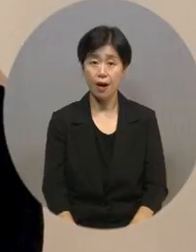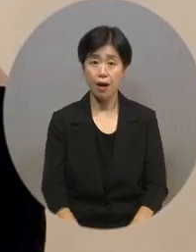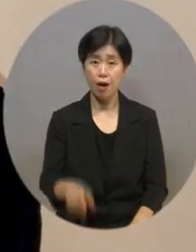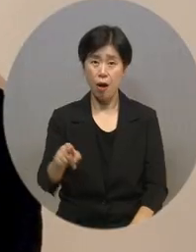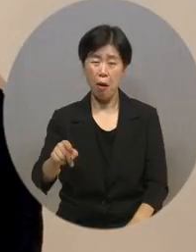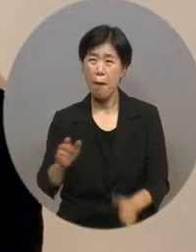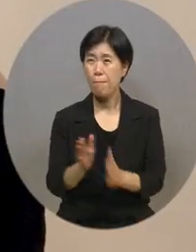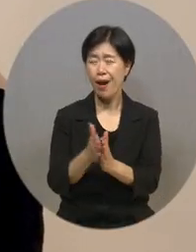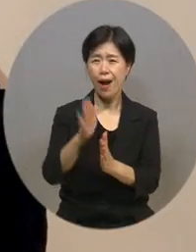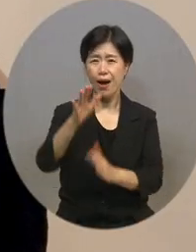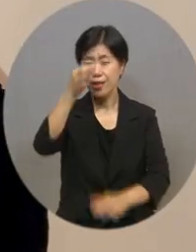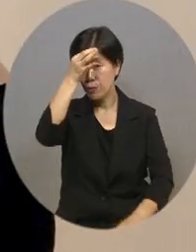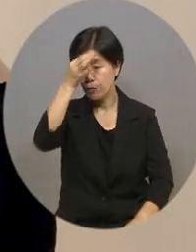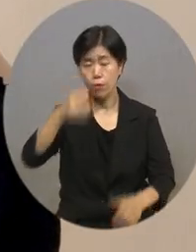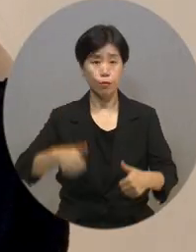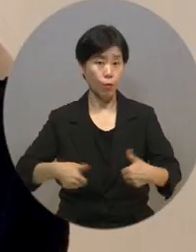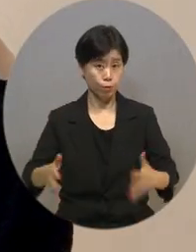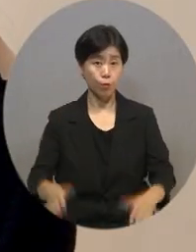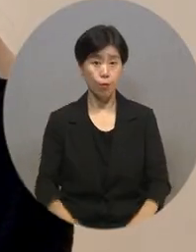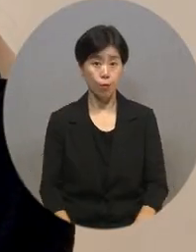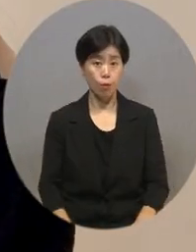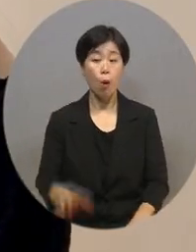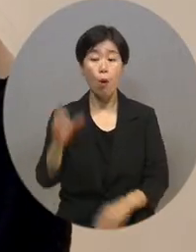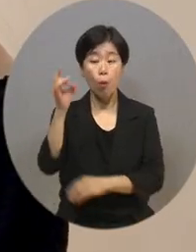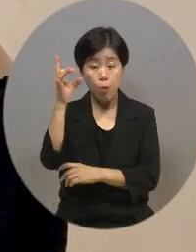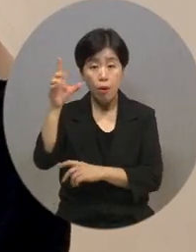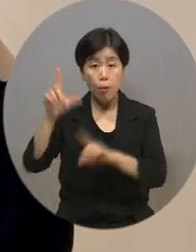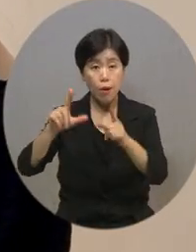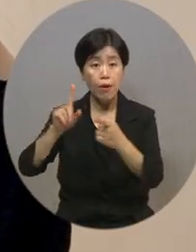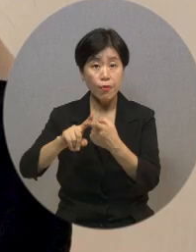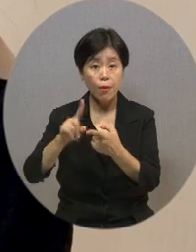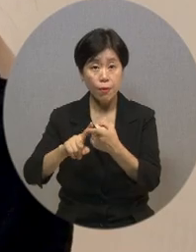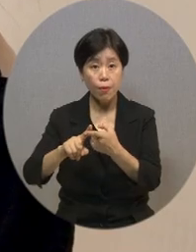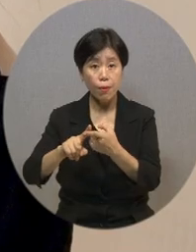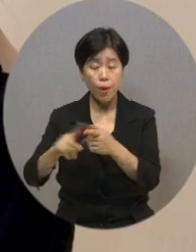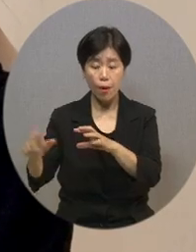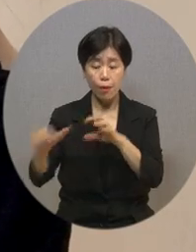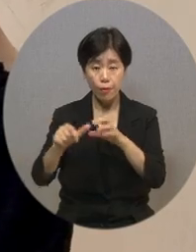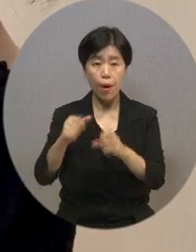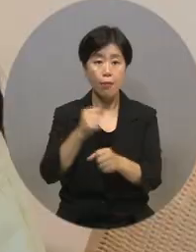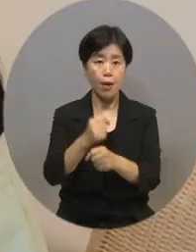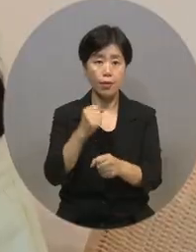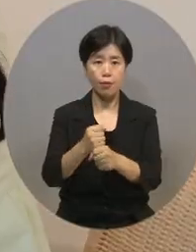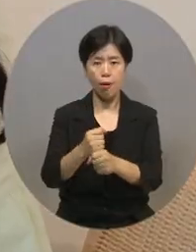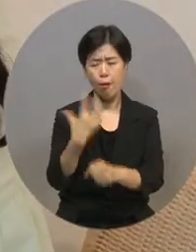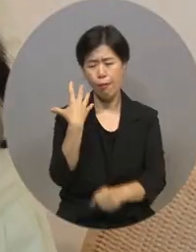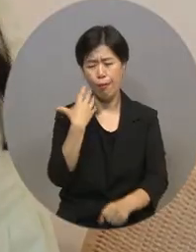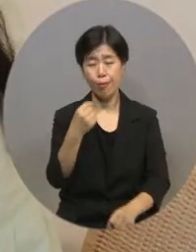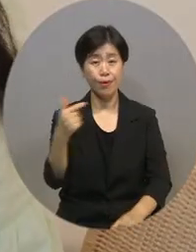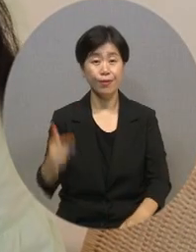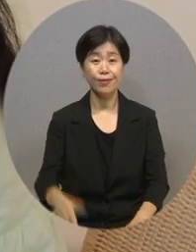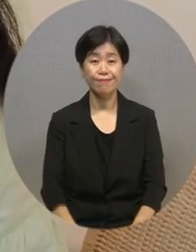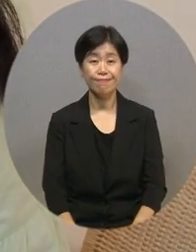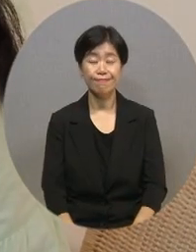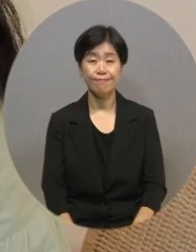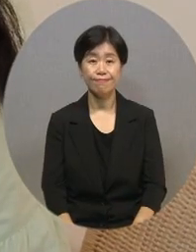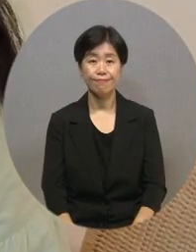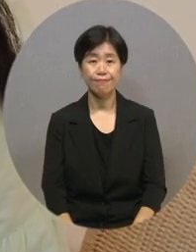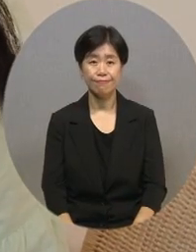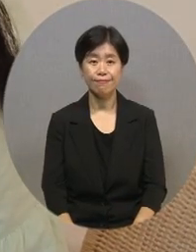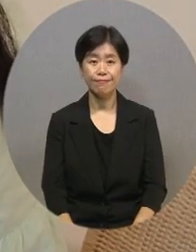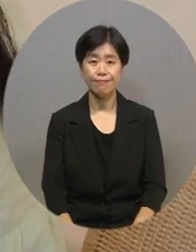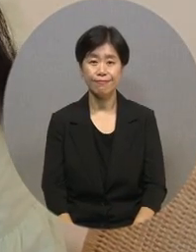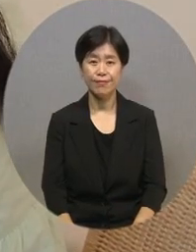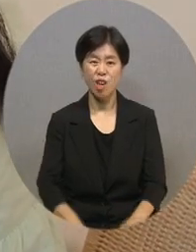없이 재료 원연의 모습으로도 작품이 되는 것에 매료됐습니다. 인위적으로 색을